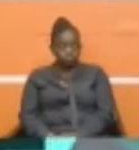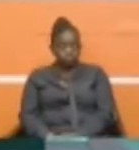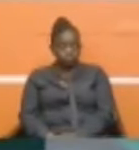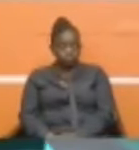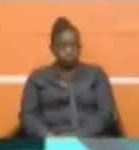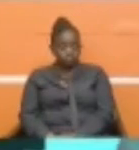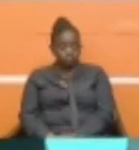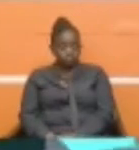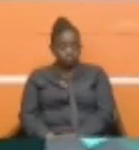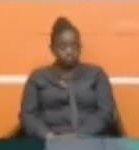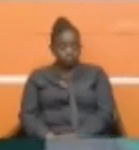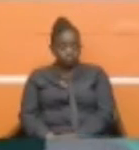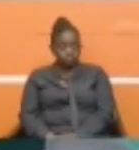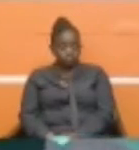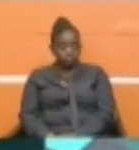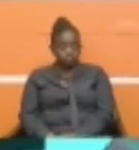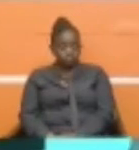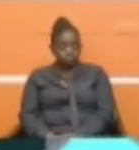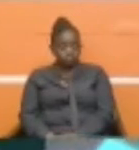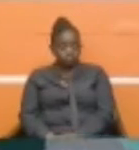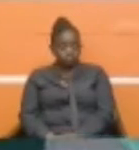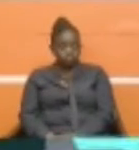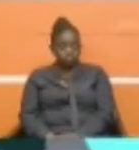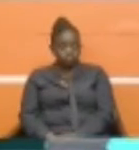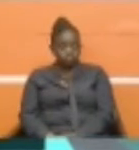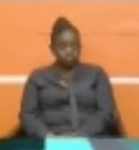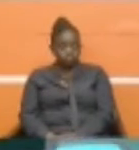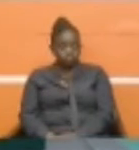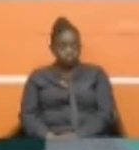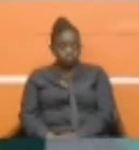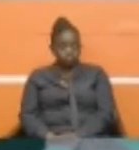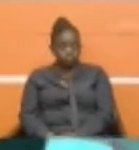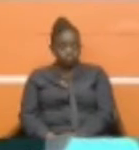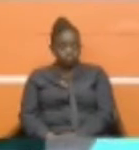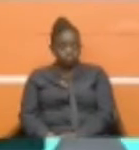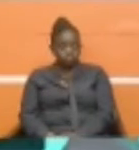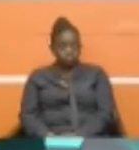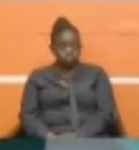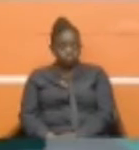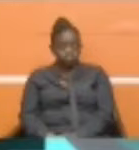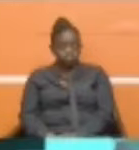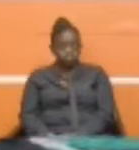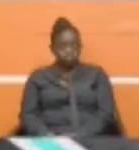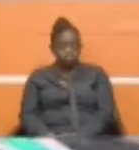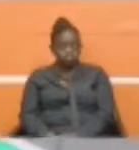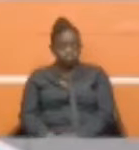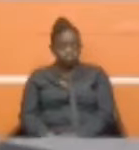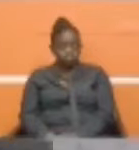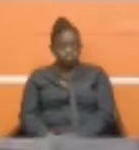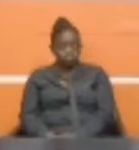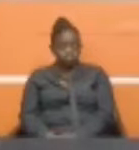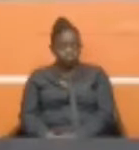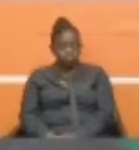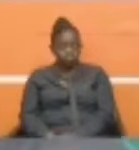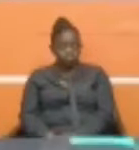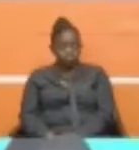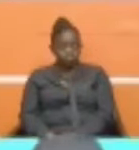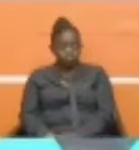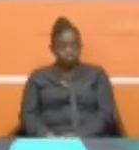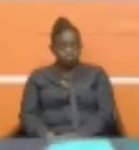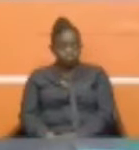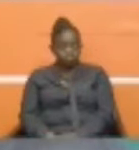Palace, Sheffield United ne Fulham, Tottenham ne Luton, Aston Villa ne Wolves ngate Brentford yakutuka ne Manchester United. Ku Sunday wali mpya ebiri